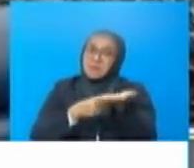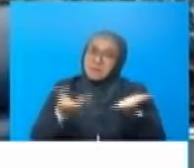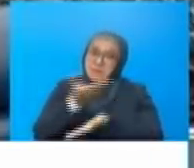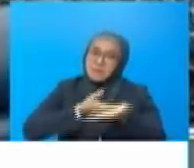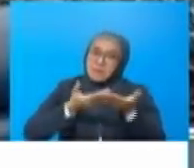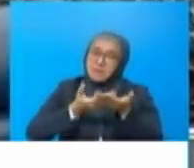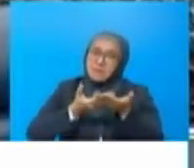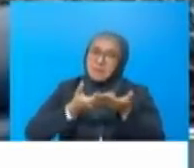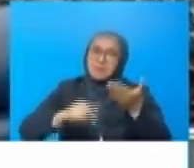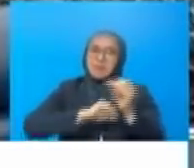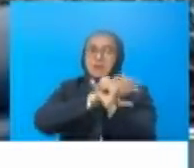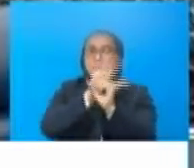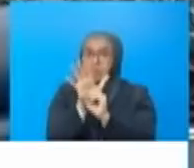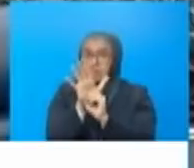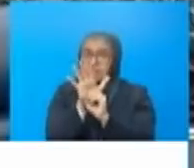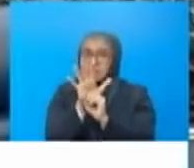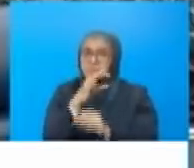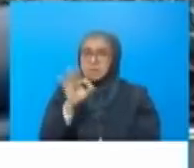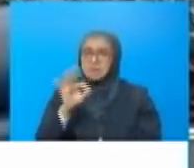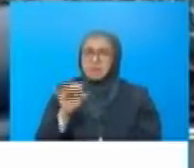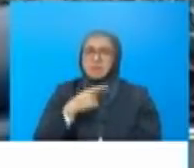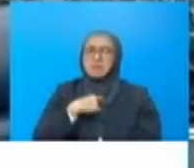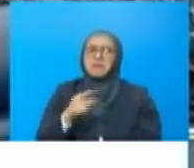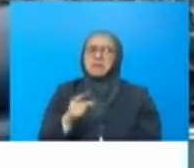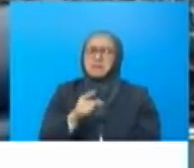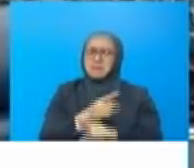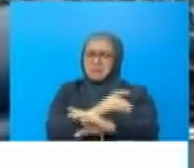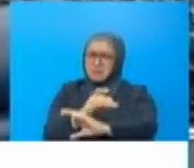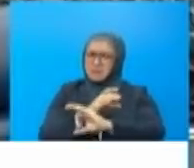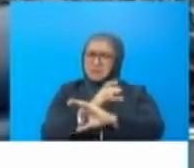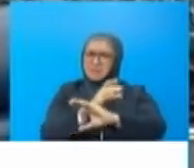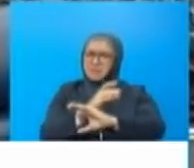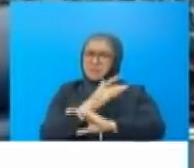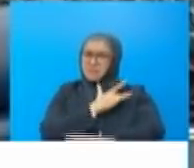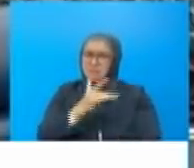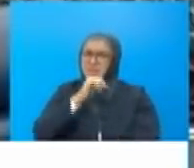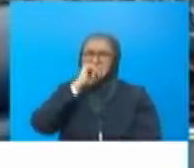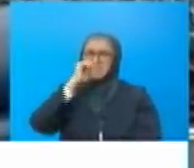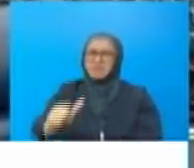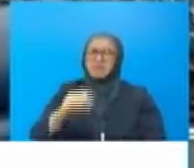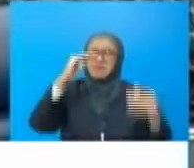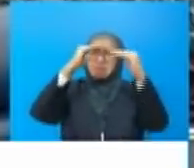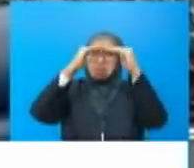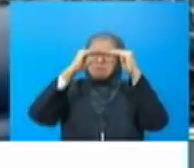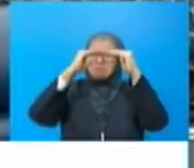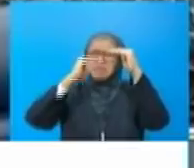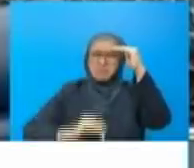peluang dan dah macam-macam news yang dia bawa, dan kita lihat